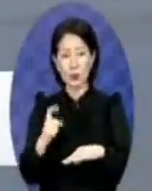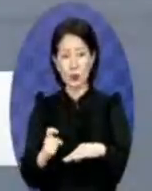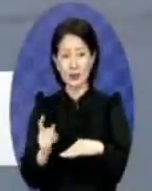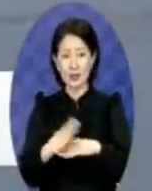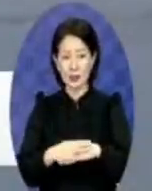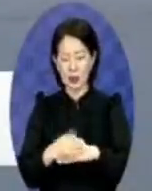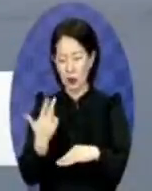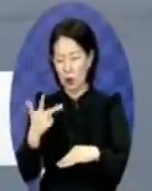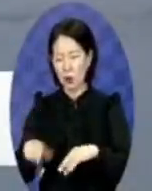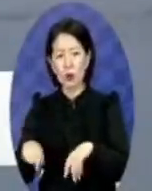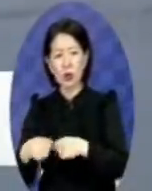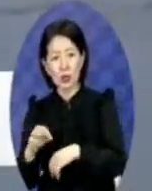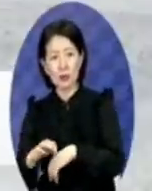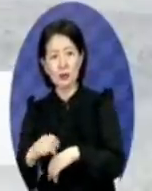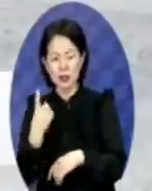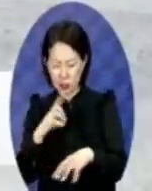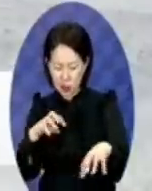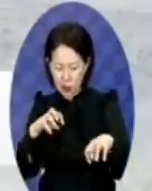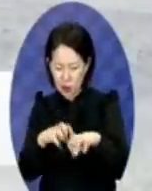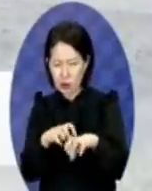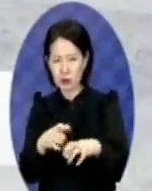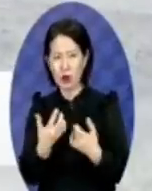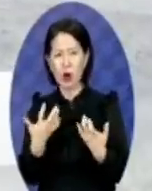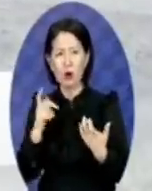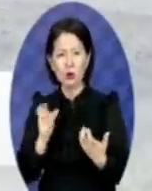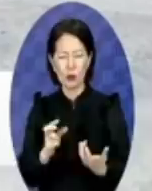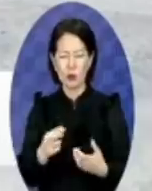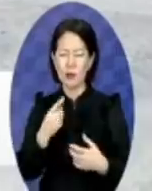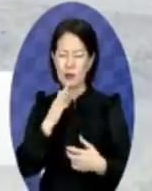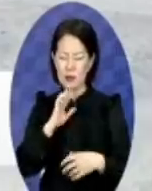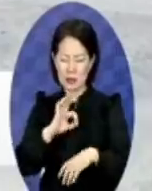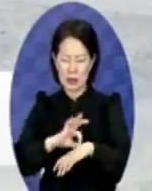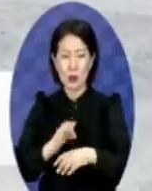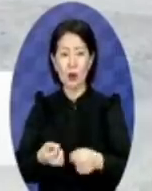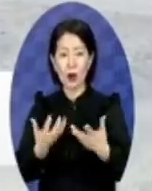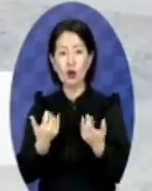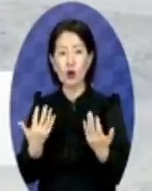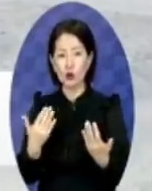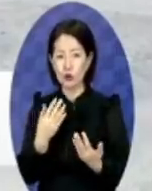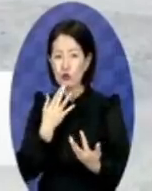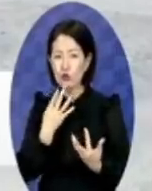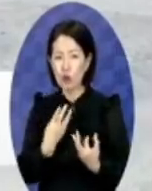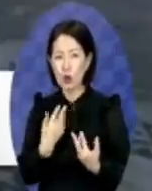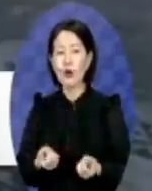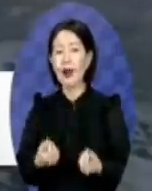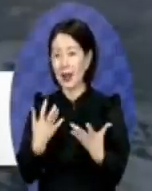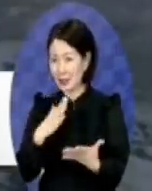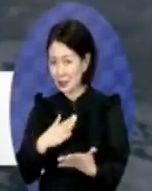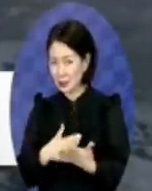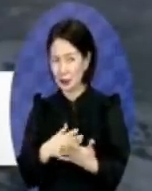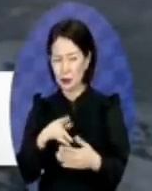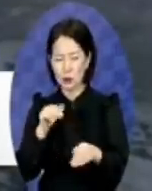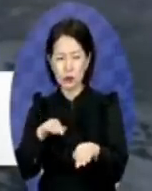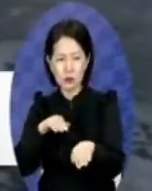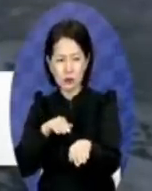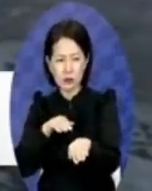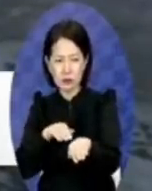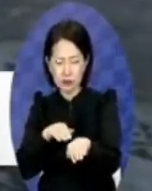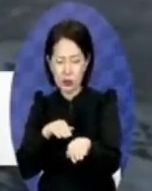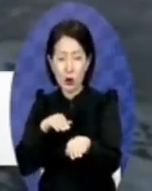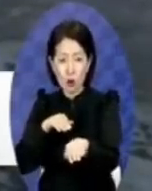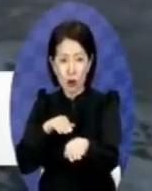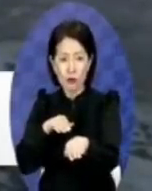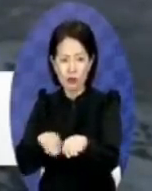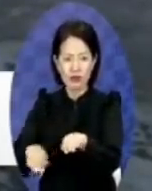нэг ослын улмаас ийхүү олон хүн гэмтсэн зам тээврийн осол цөөнгүй гарсан байна. Иргэд орон нутгийн замд зорчихдоо гүйц төрүүлэх үйлдэлийг буруу